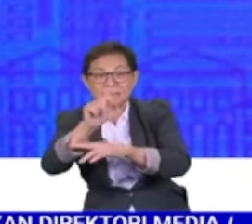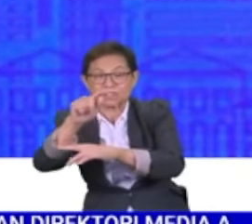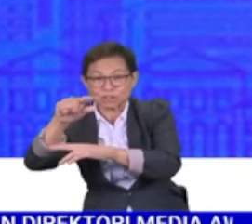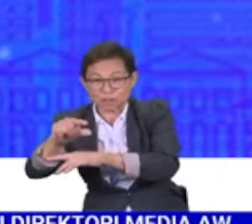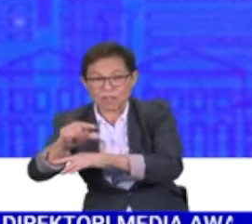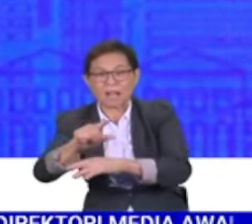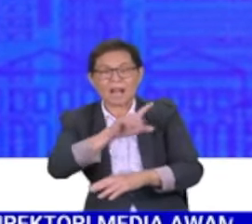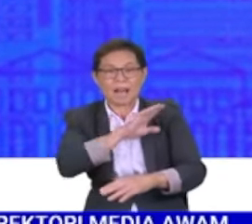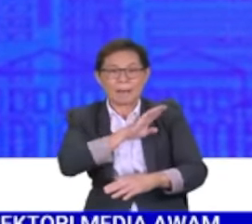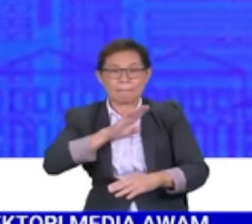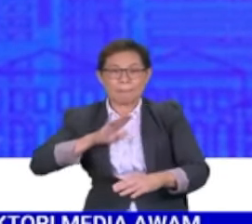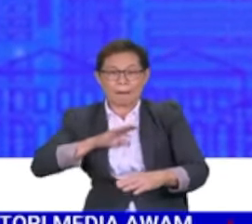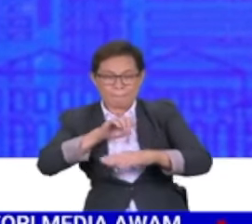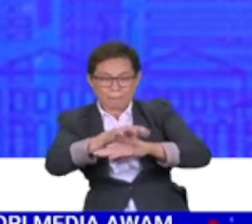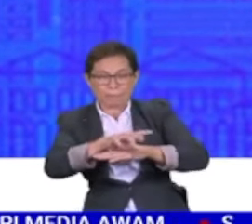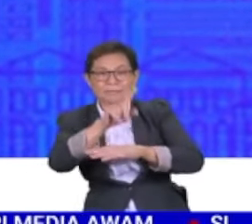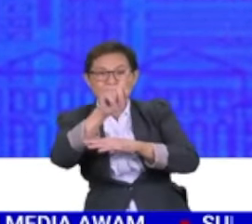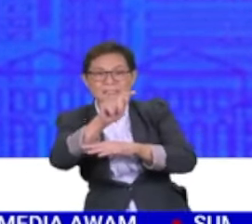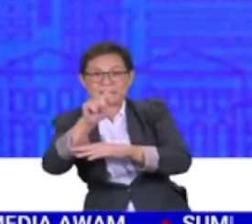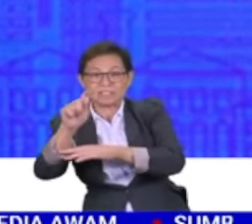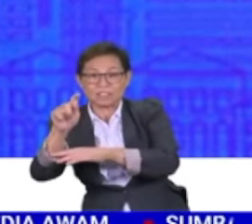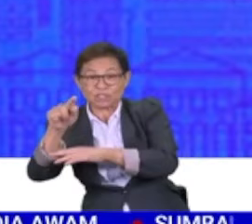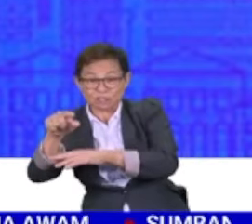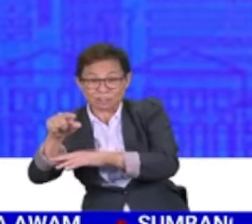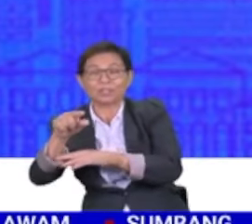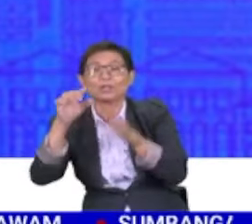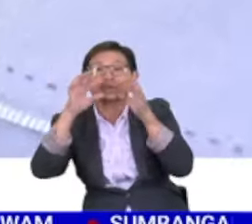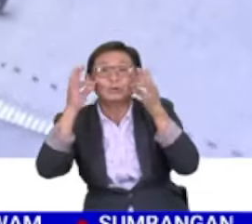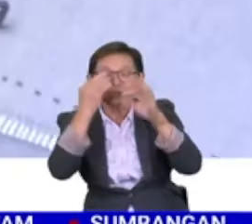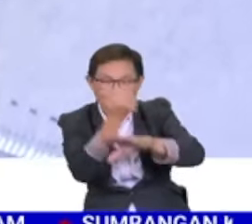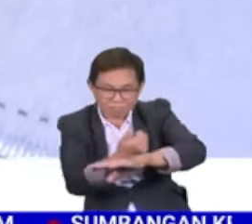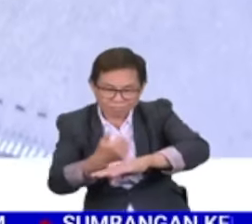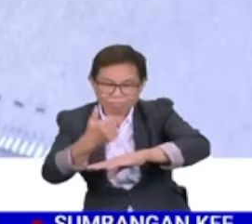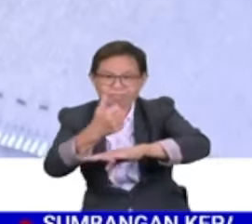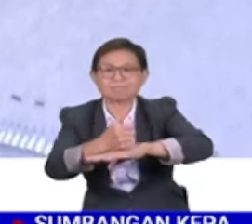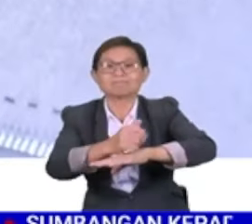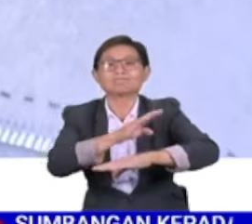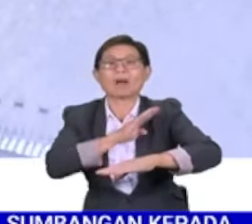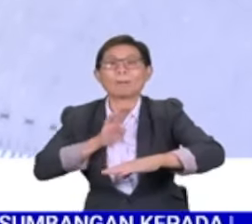lembaga penasihat TTG Kuching ditubuhkan.